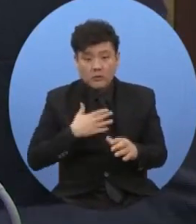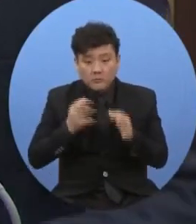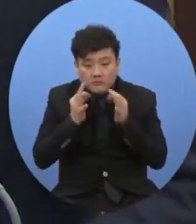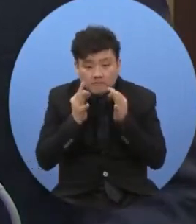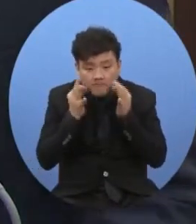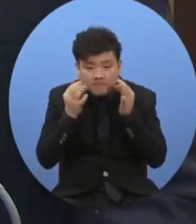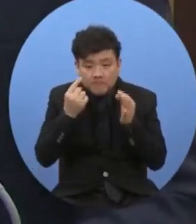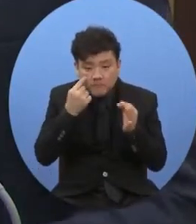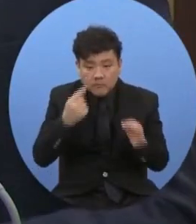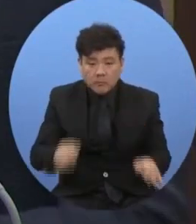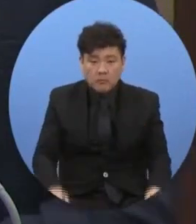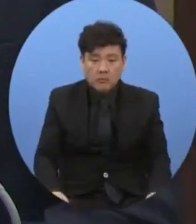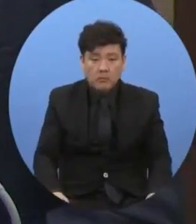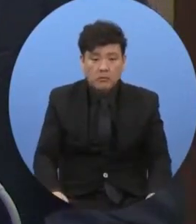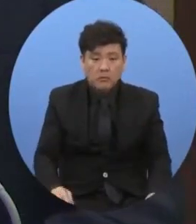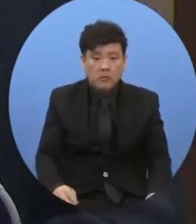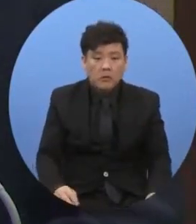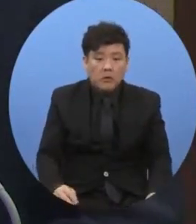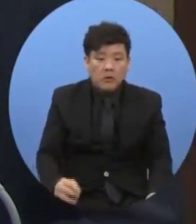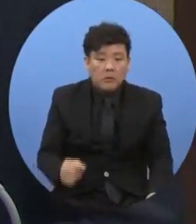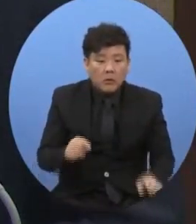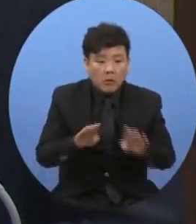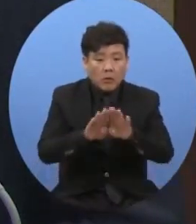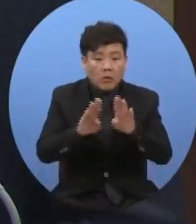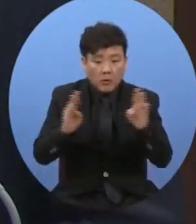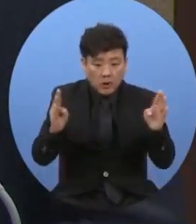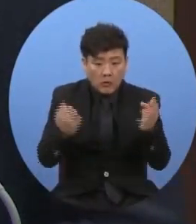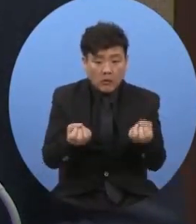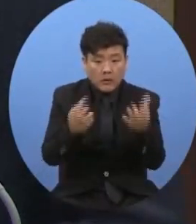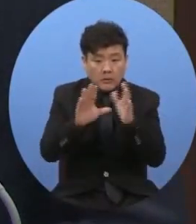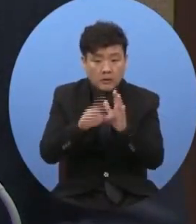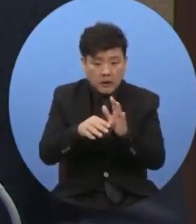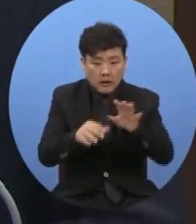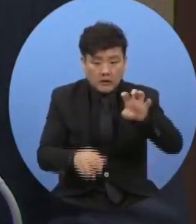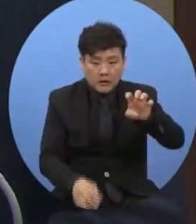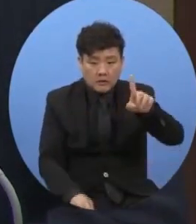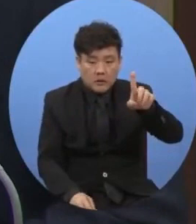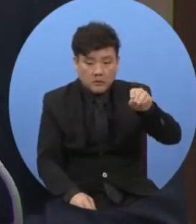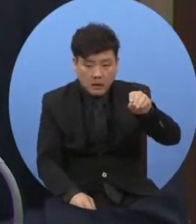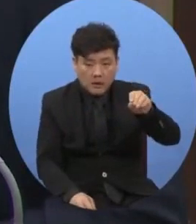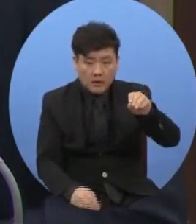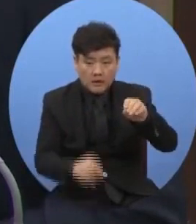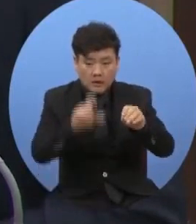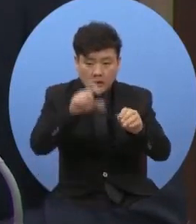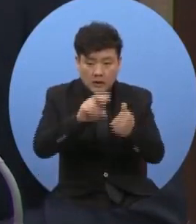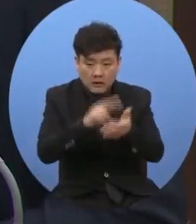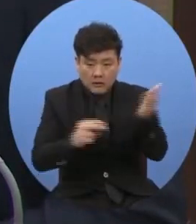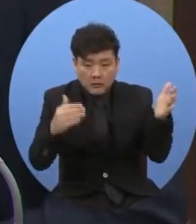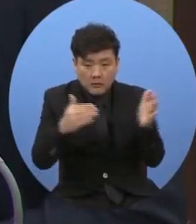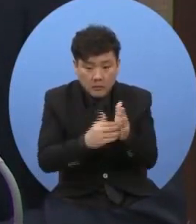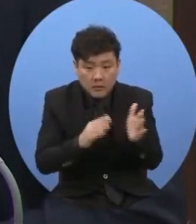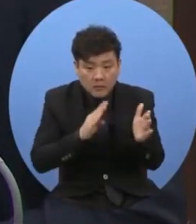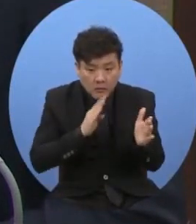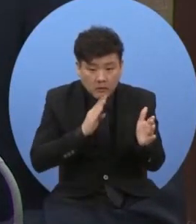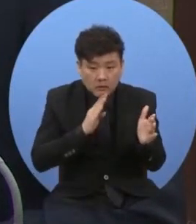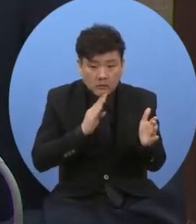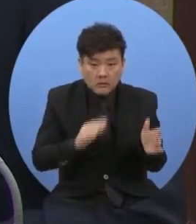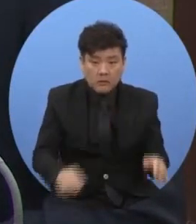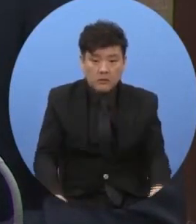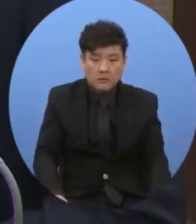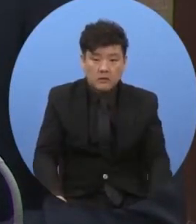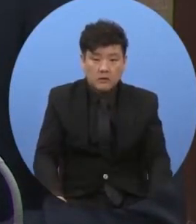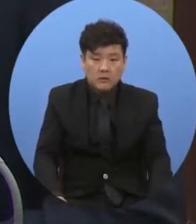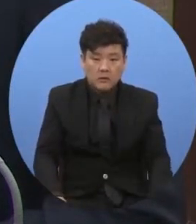그 어제 이제 개회식에서 41만 장 팔렸다고 이제 말씀 주셨어요. 그런데 일각에서는 이제 뭐 약간 3만 원 정도로 가야 정말 이제 효율이